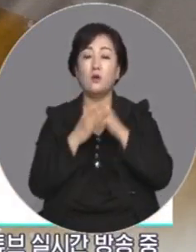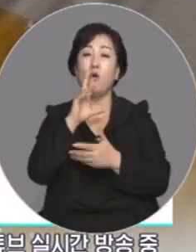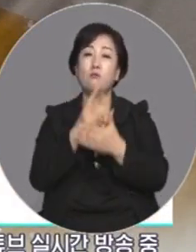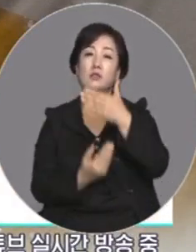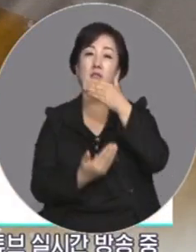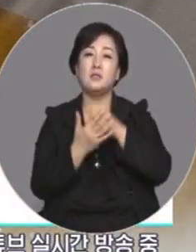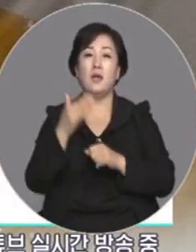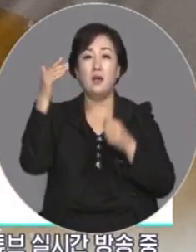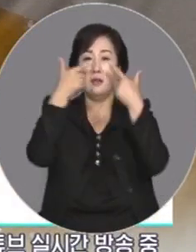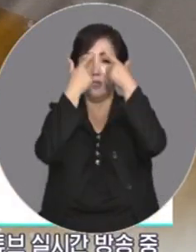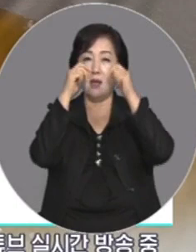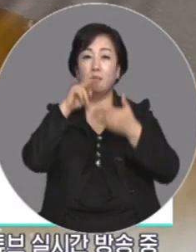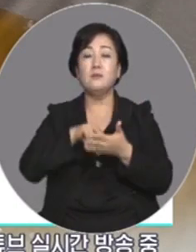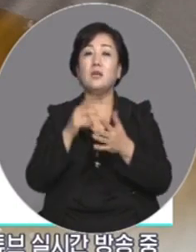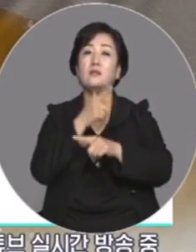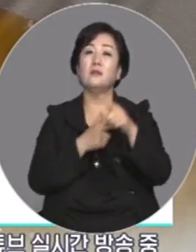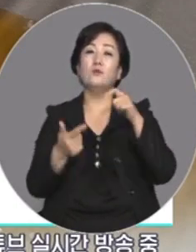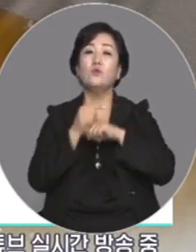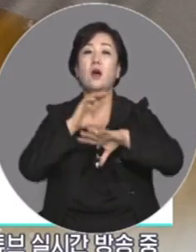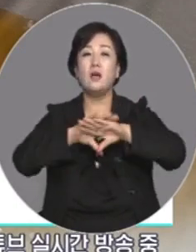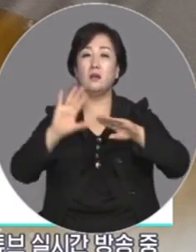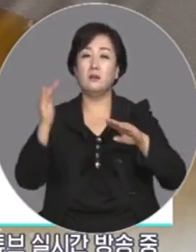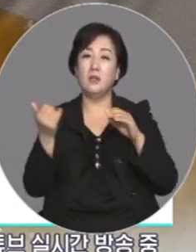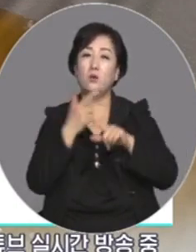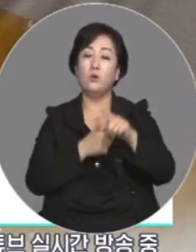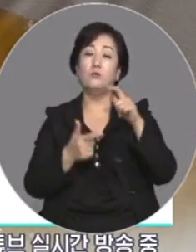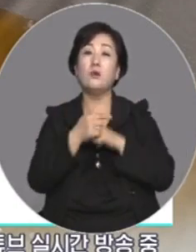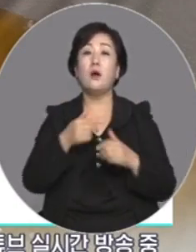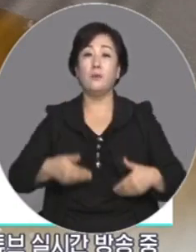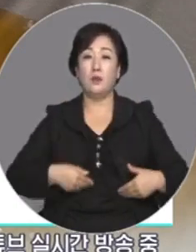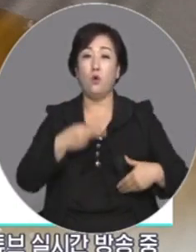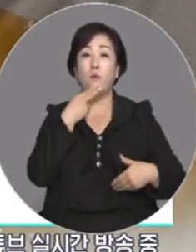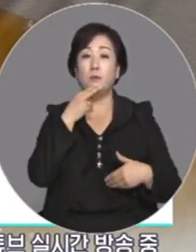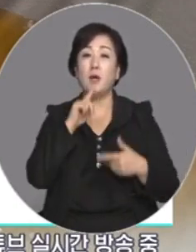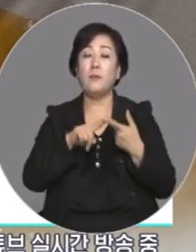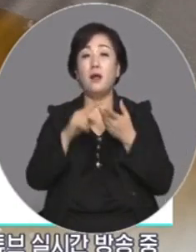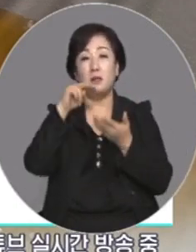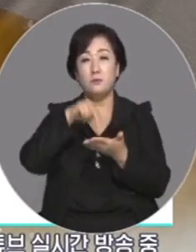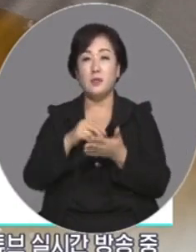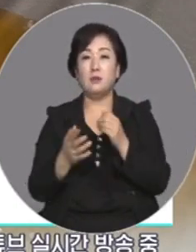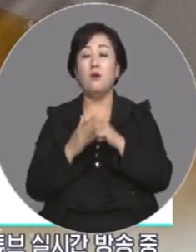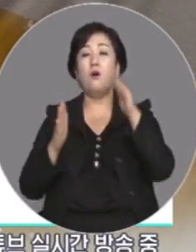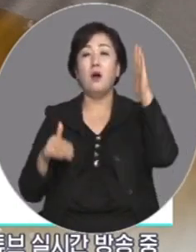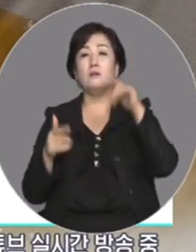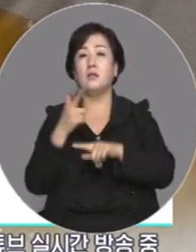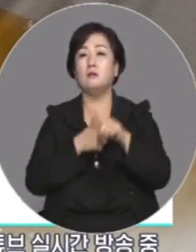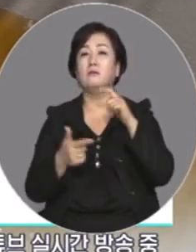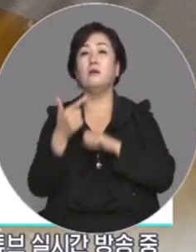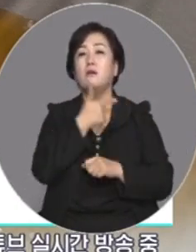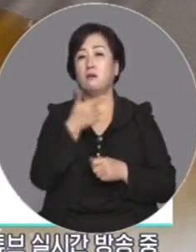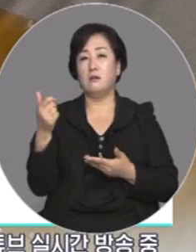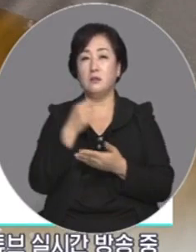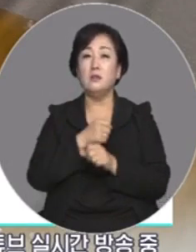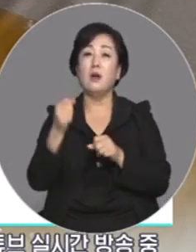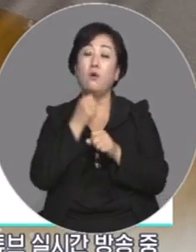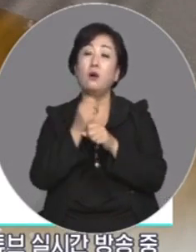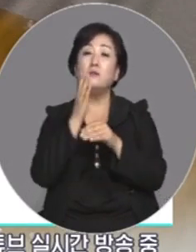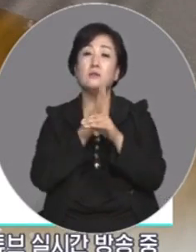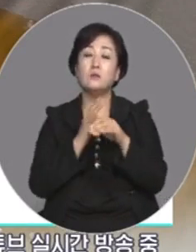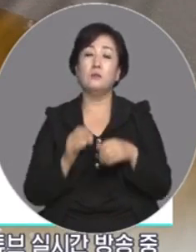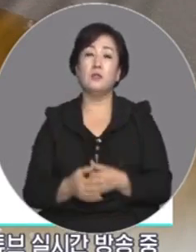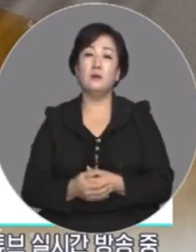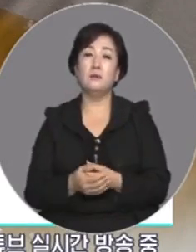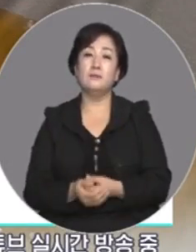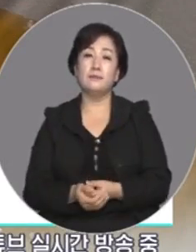문제가 해결됐기 때문에 추가적인 대책은 마련하지 않겠다는 입장이어서 학생들의 불안은 커지고 있습니다. 신혜지